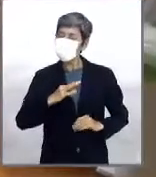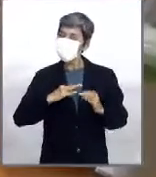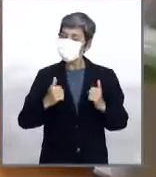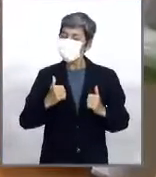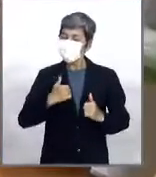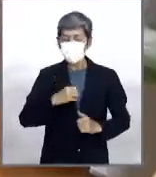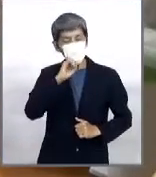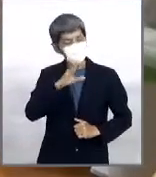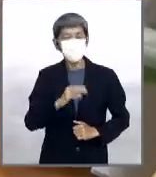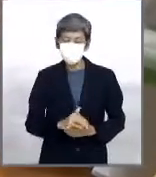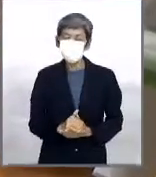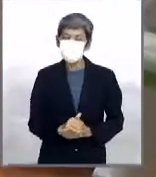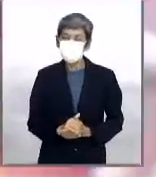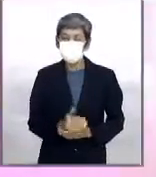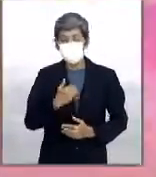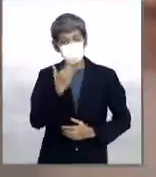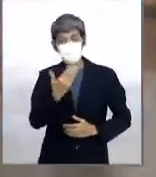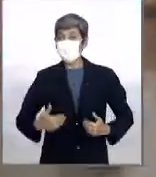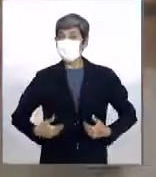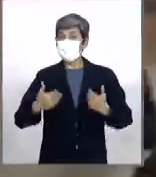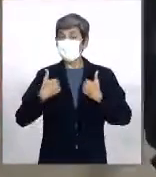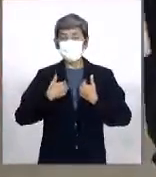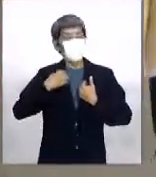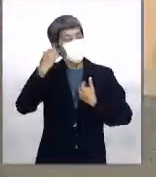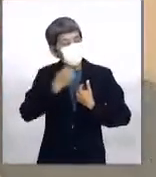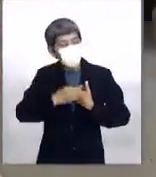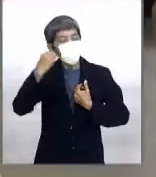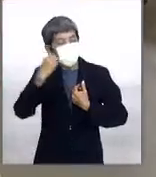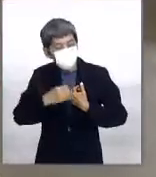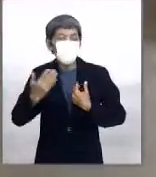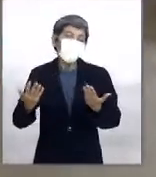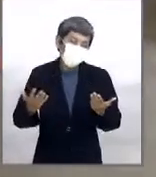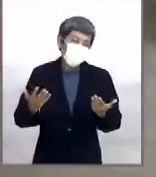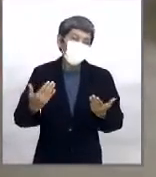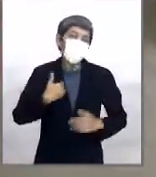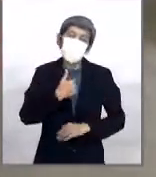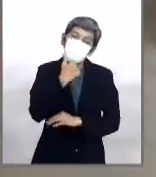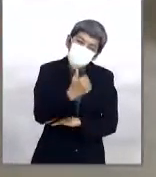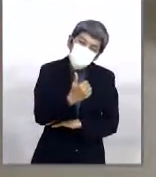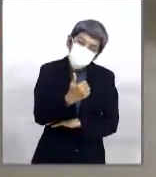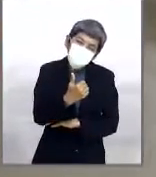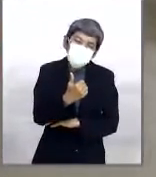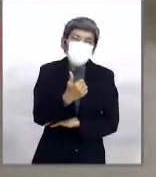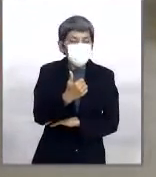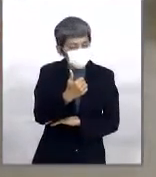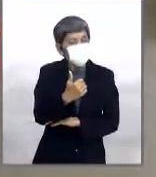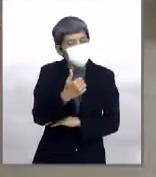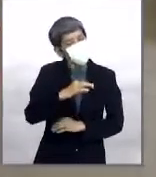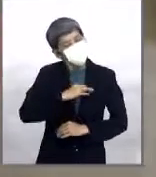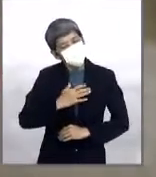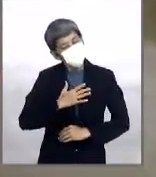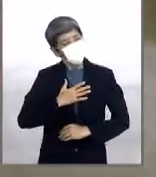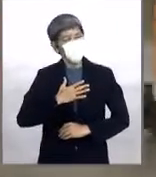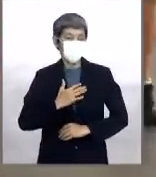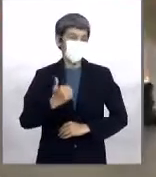ยืนยันกับคำหนึ่งว่าเนี่ยแหละค่ะชีวิตในแต่ละวันมันก็มีทั้งเรื่องที่ดีเรื่องที่รู้สึกประทับใจ